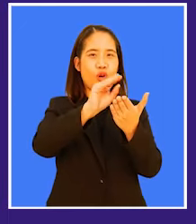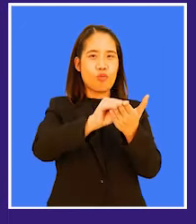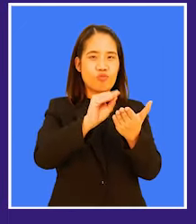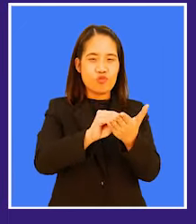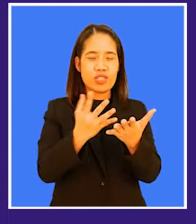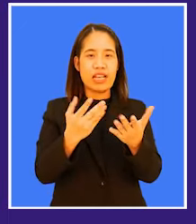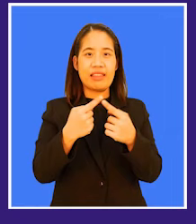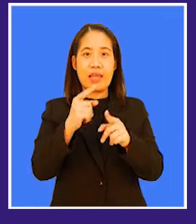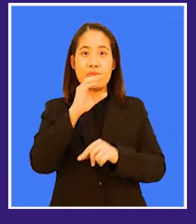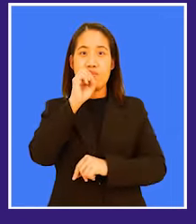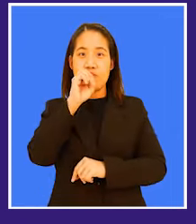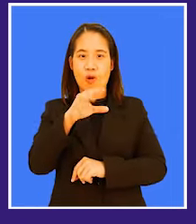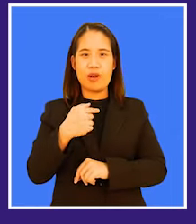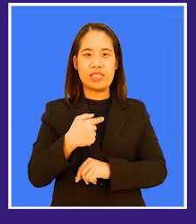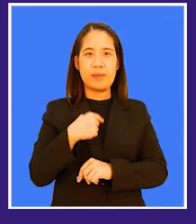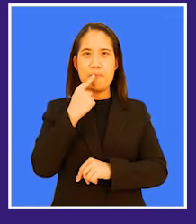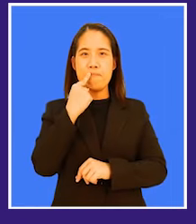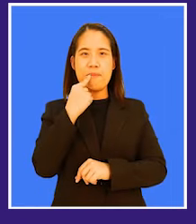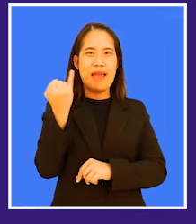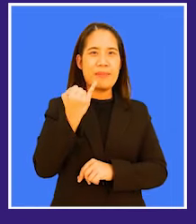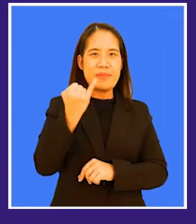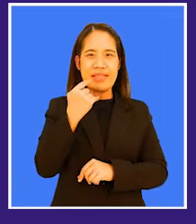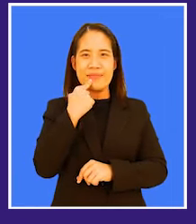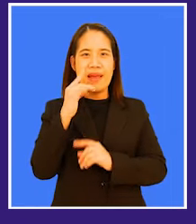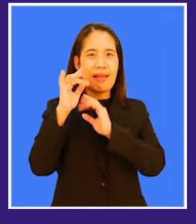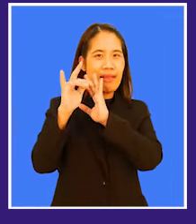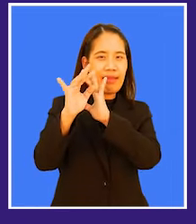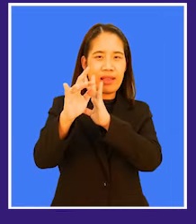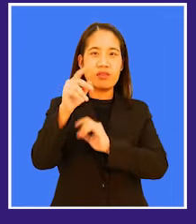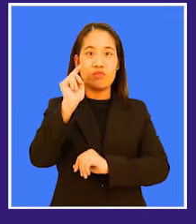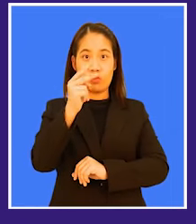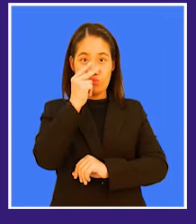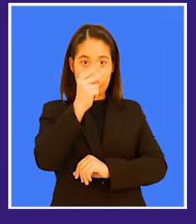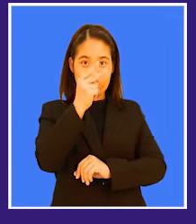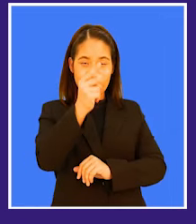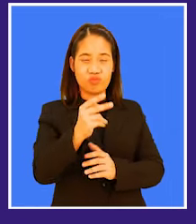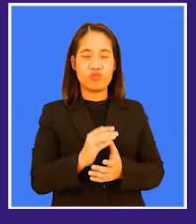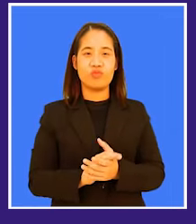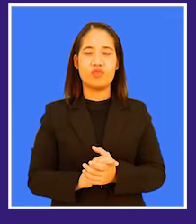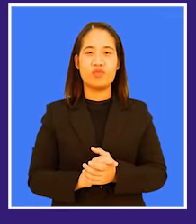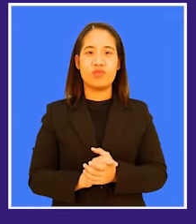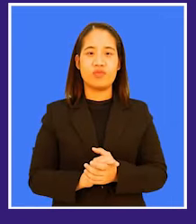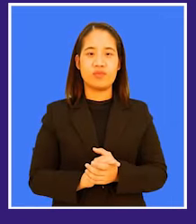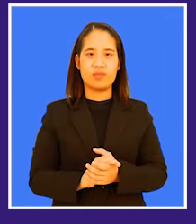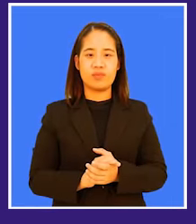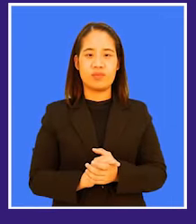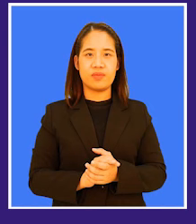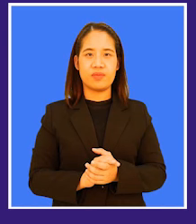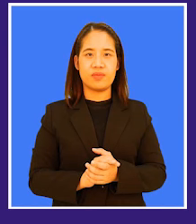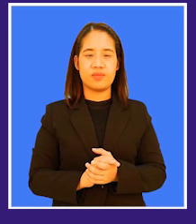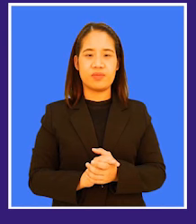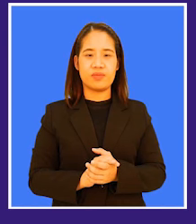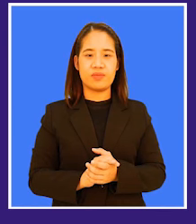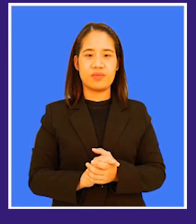กรธไม่เท่ากับบอกว่าฉันปากพลังทำลายล้างอย่างนั้นหรอแกต้องเจอฉันหน่อยแล้ว